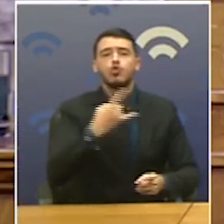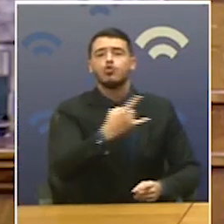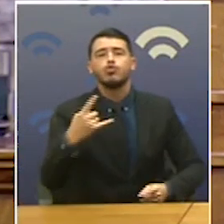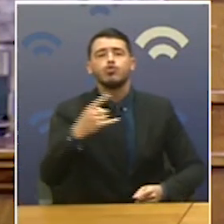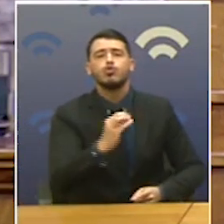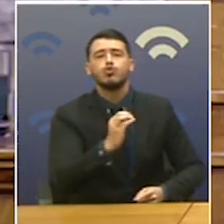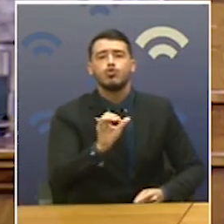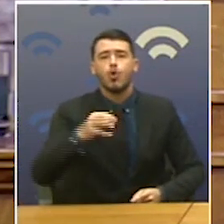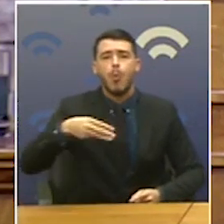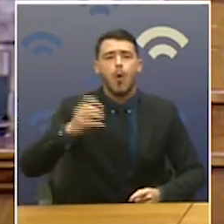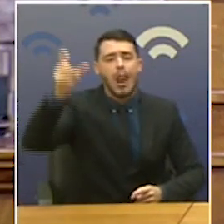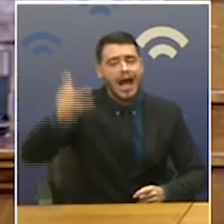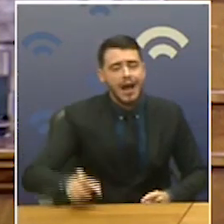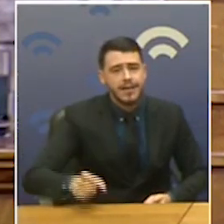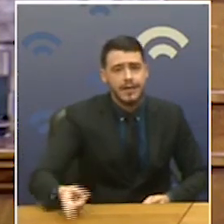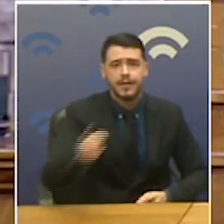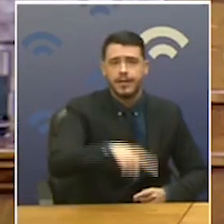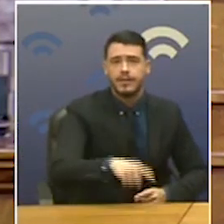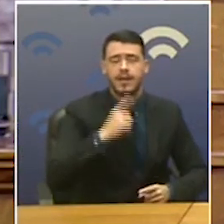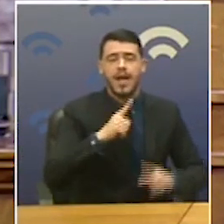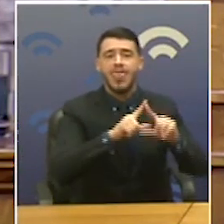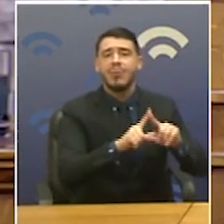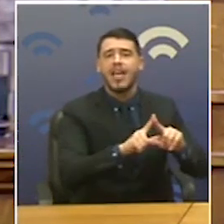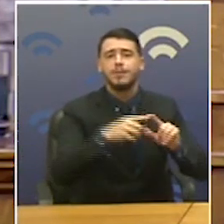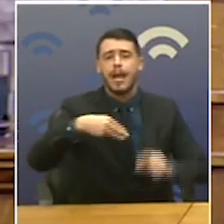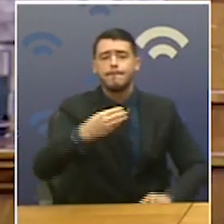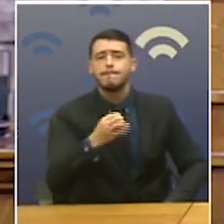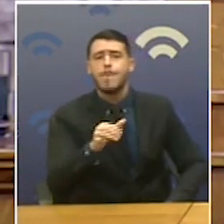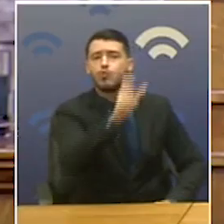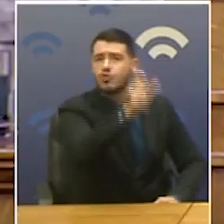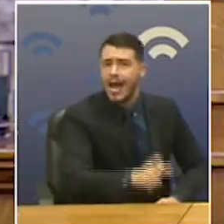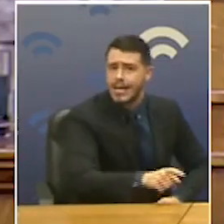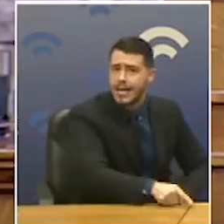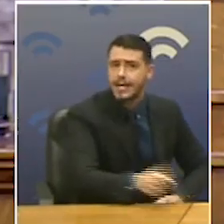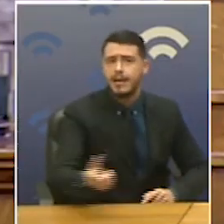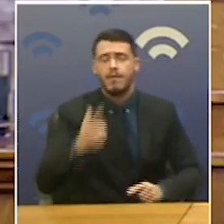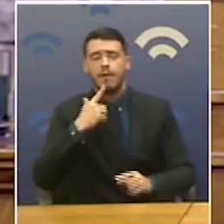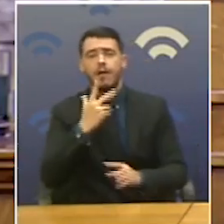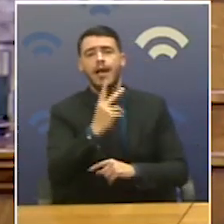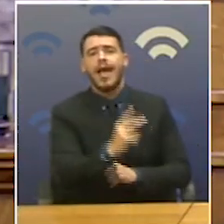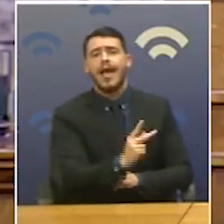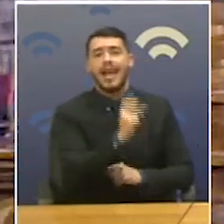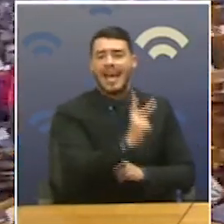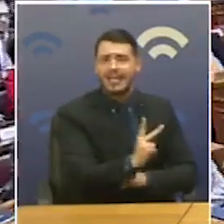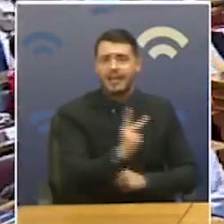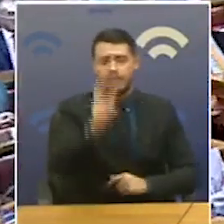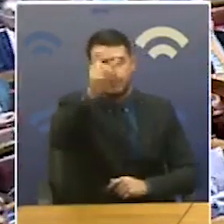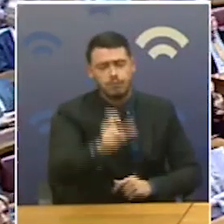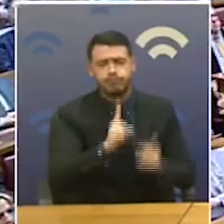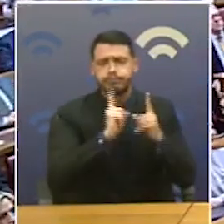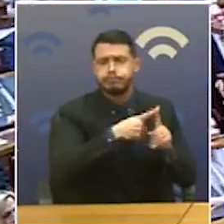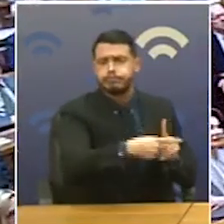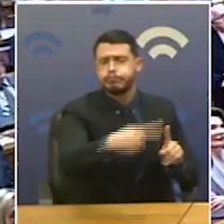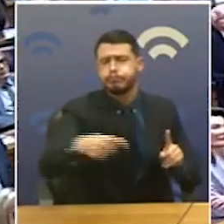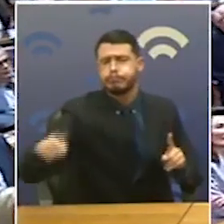Κουρετζή, Δέσποινα Μουζάκη, Δημήτρη Παπαϊωάννου, Εκατερίνη Καμιλάκη, ενώ τη στροφή στο μέλλον